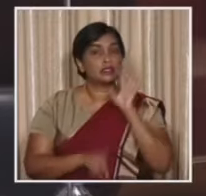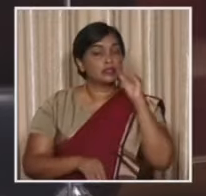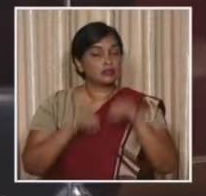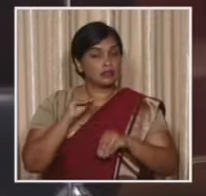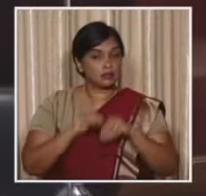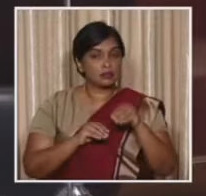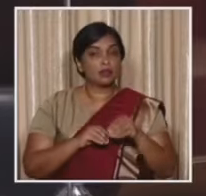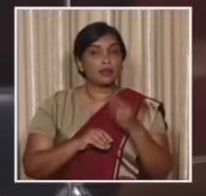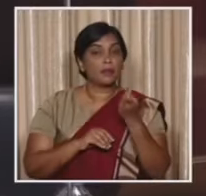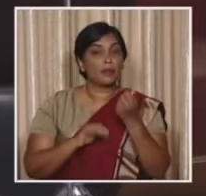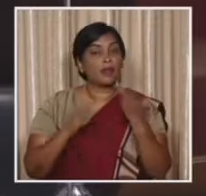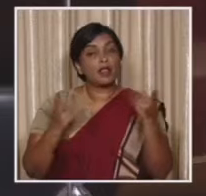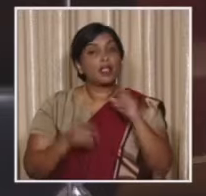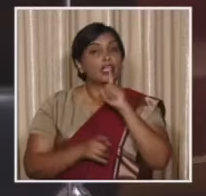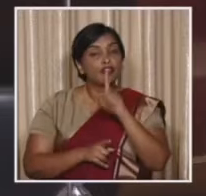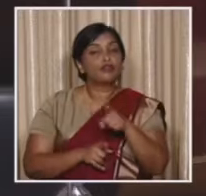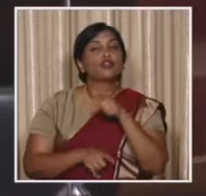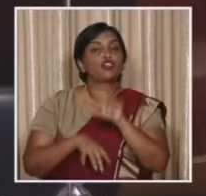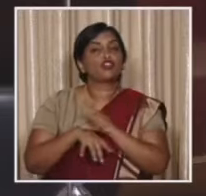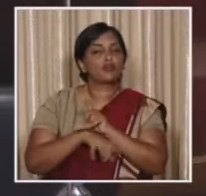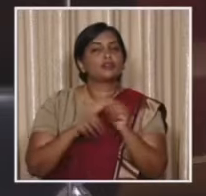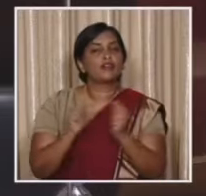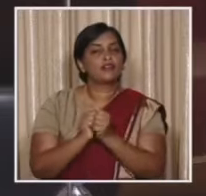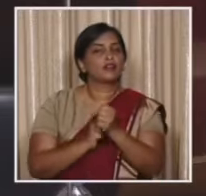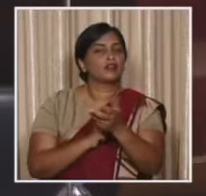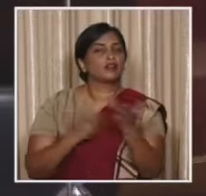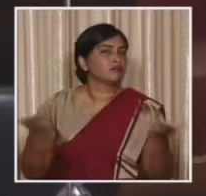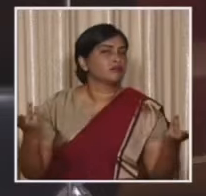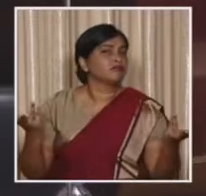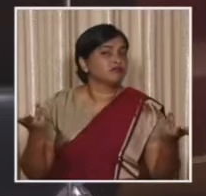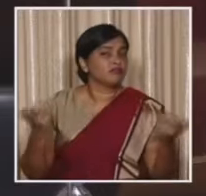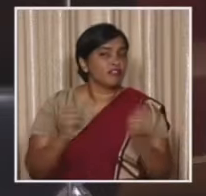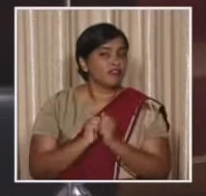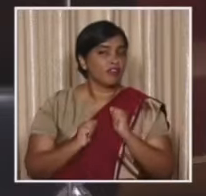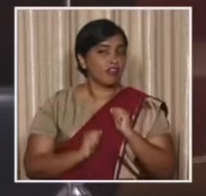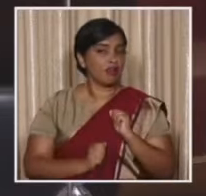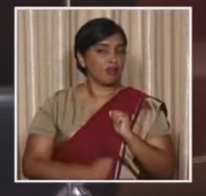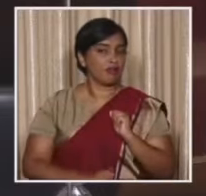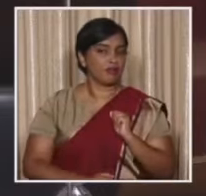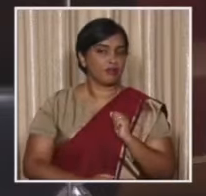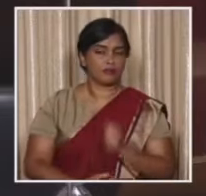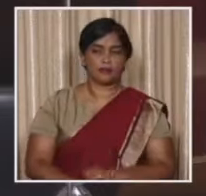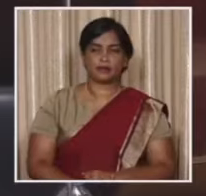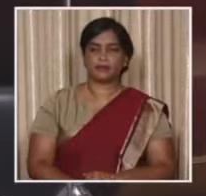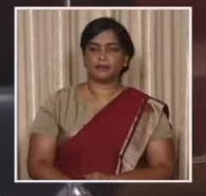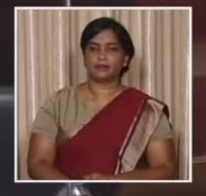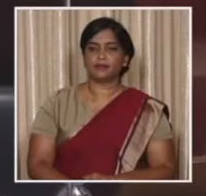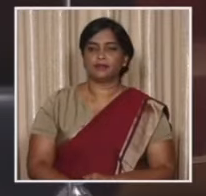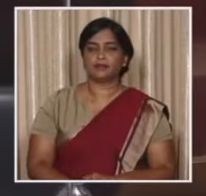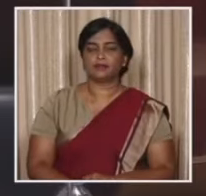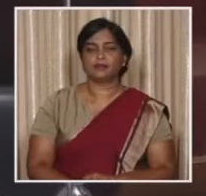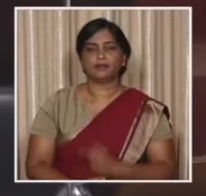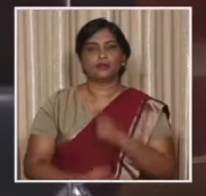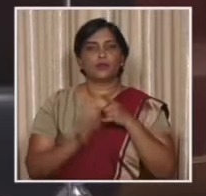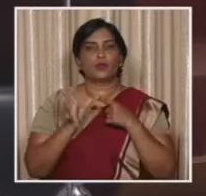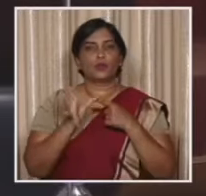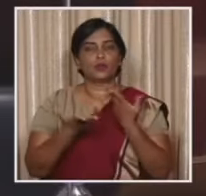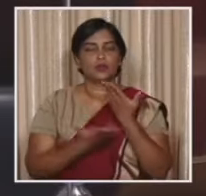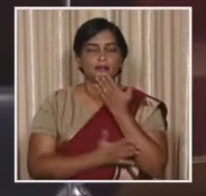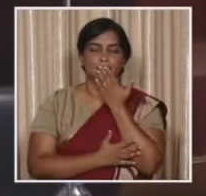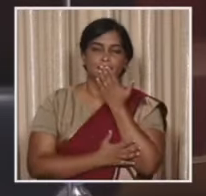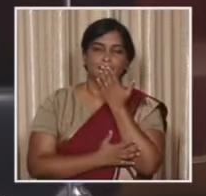ජනාධිපතිවරණය තියන්න යනකොට සල්ලි නෑ කිව්වොත් මොකද්ද ඉලෙක්ෂන් කමිෂන් එක කරන්න කියලා? එතුමාට උත්තර නෑ.